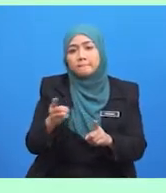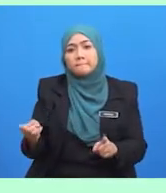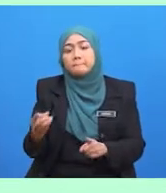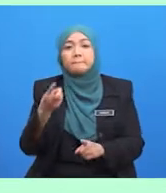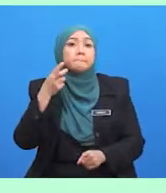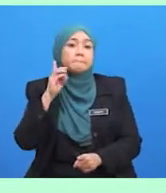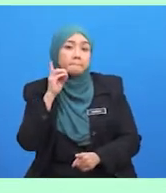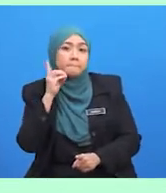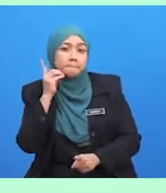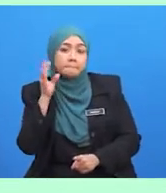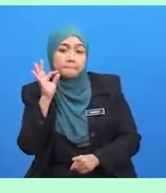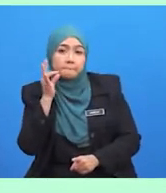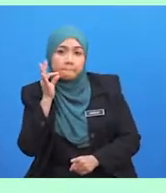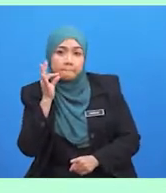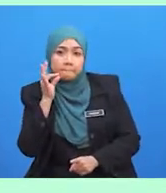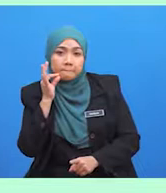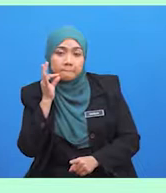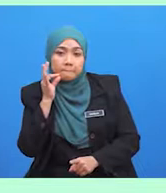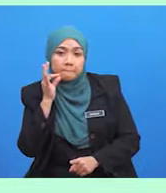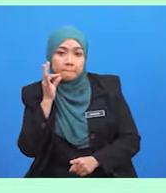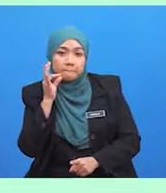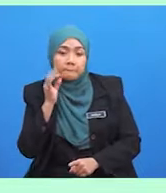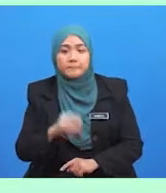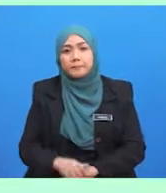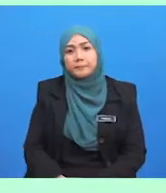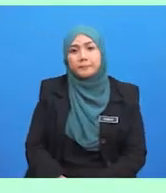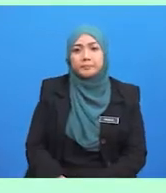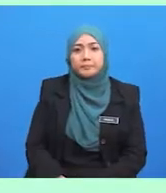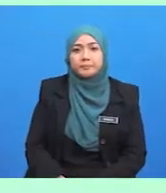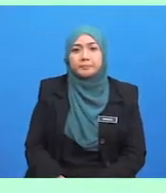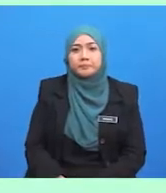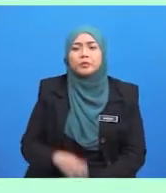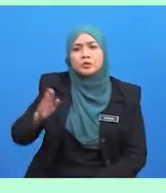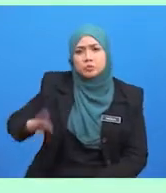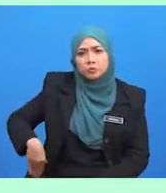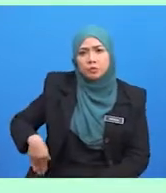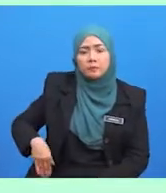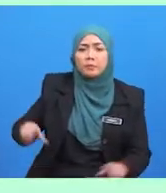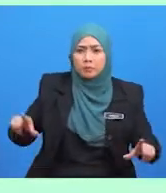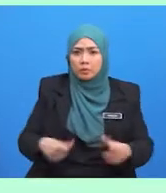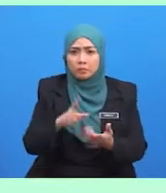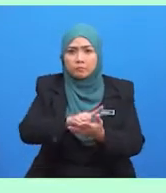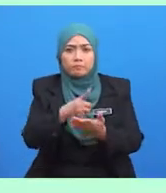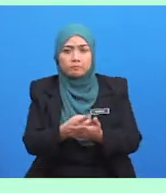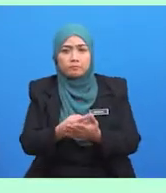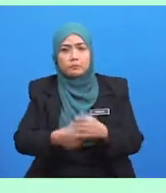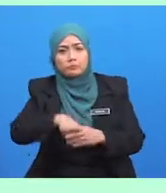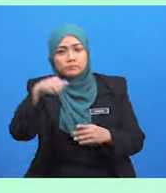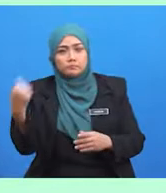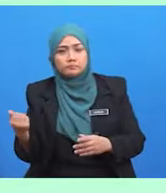lihat kesan pelaksanaan subsidi kepada ekonomi negara. Sebelum berlaku perdagangan